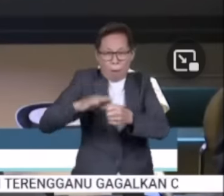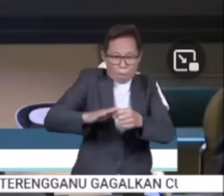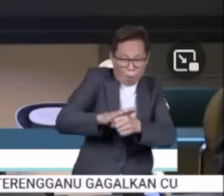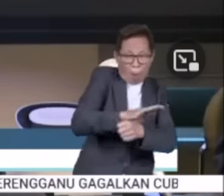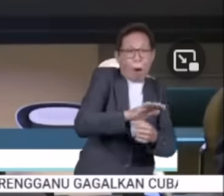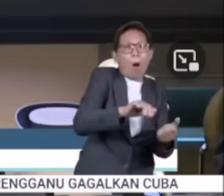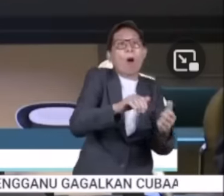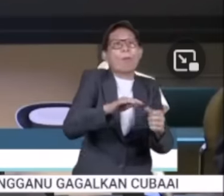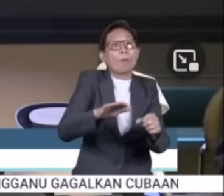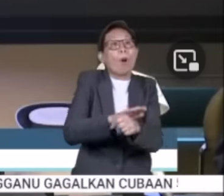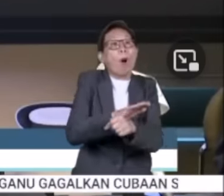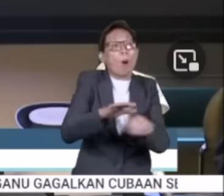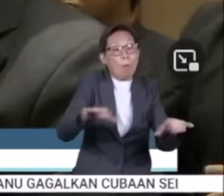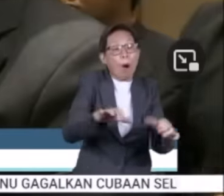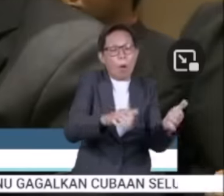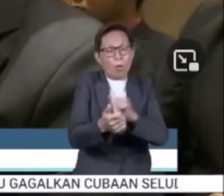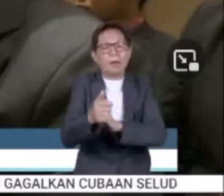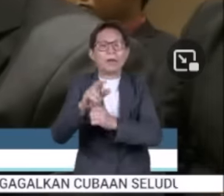industri.